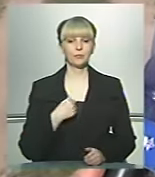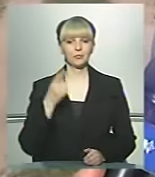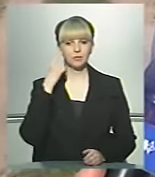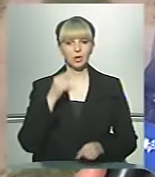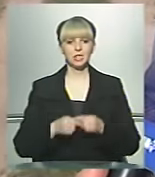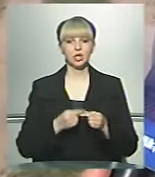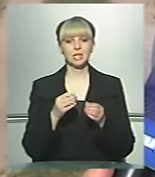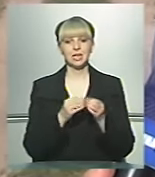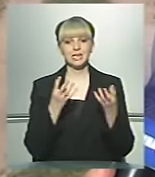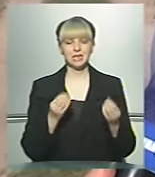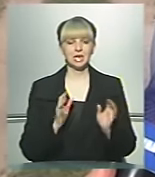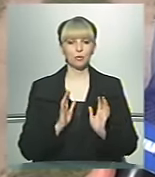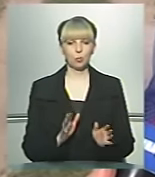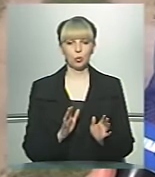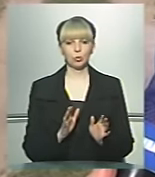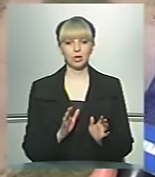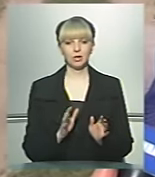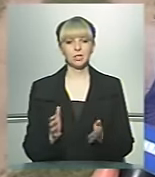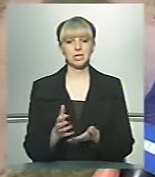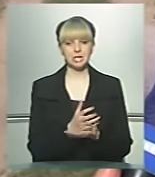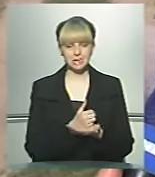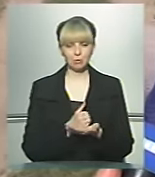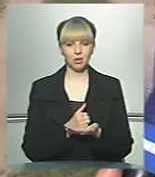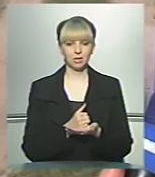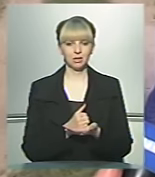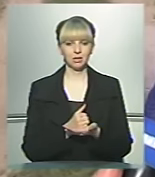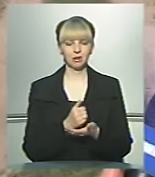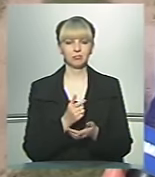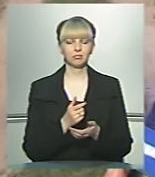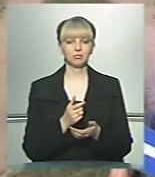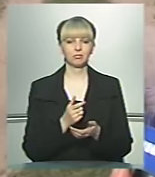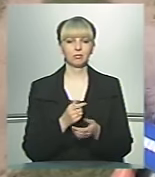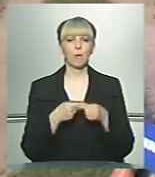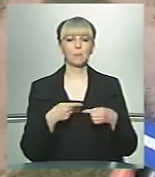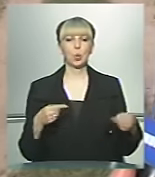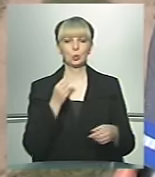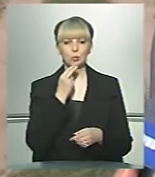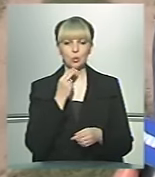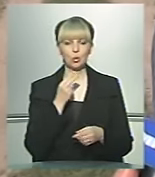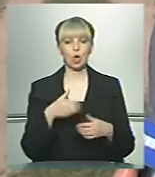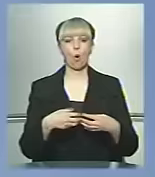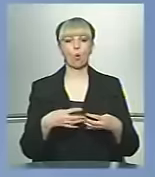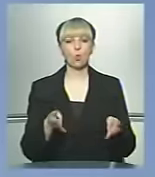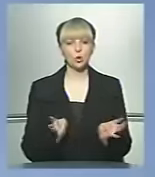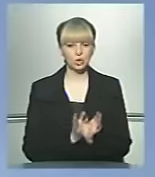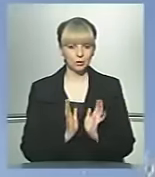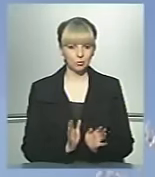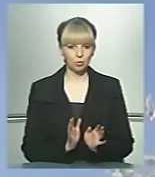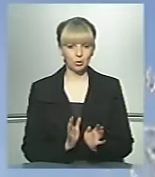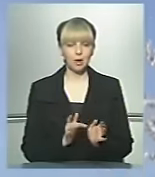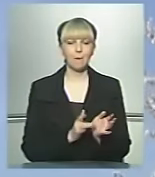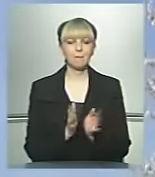що через днів 10 буде зібрані по більшості будуть продукти, кошики